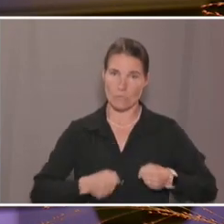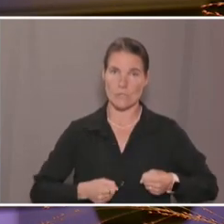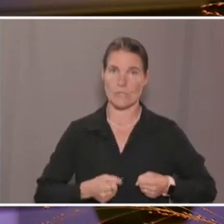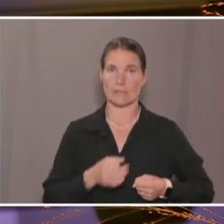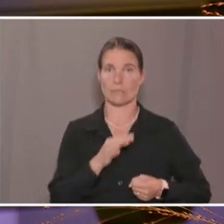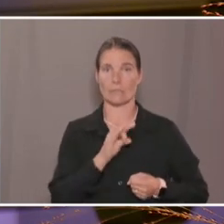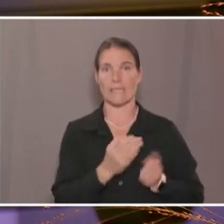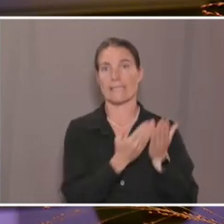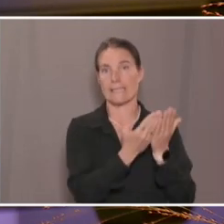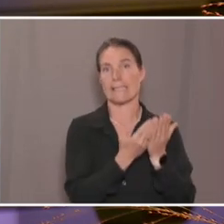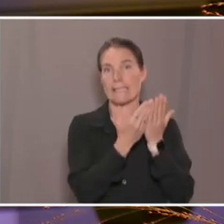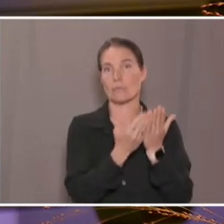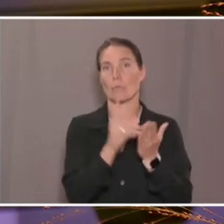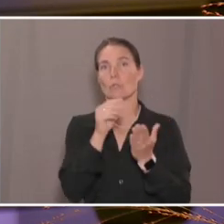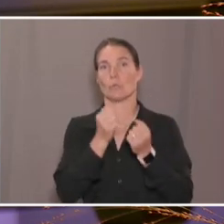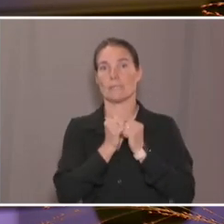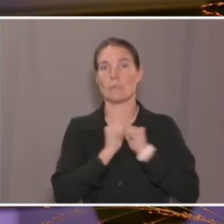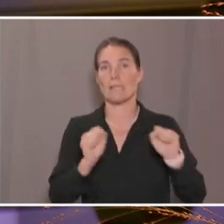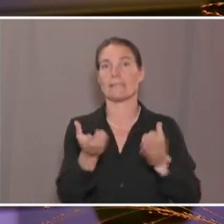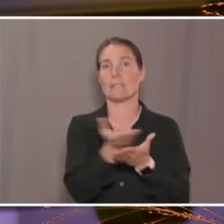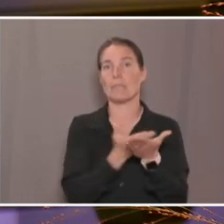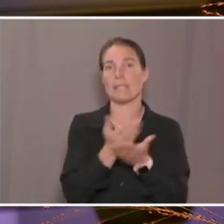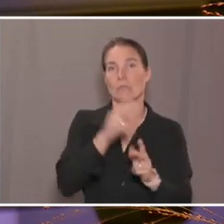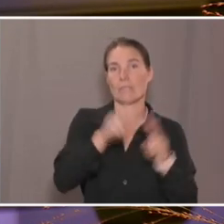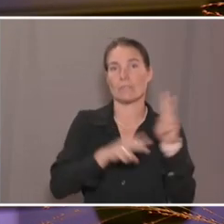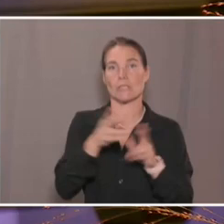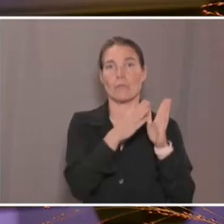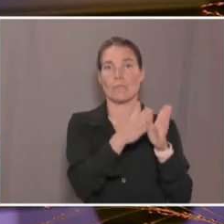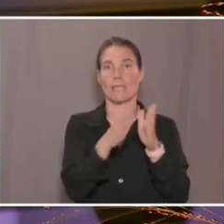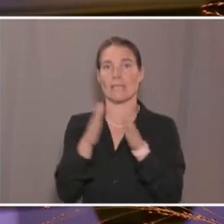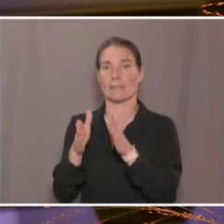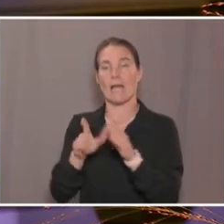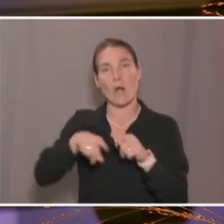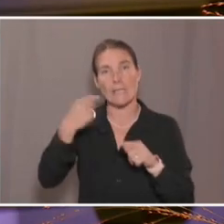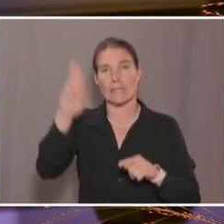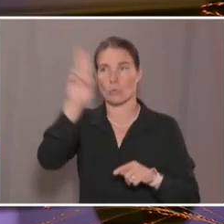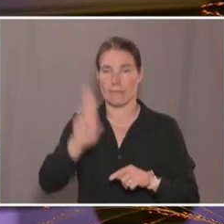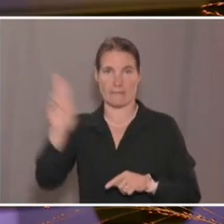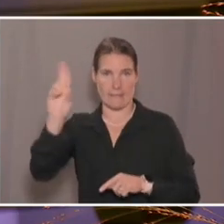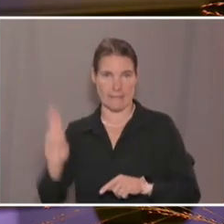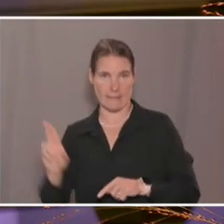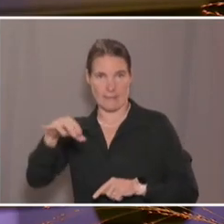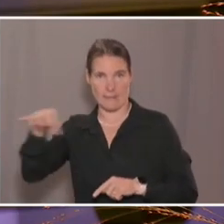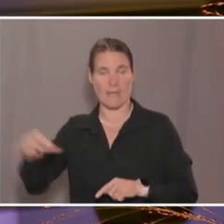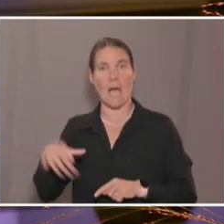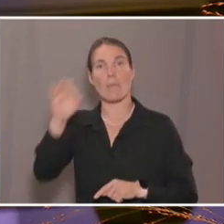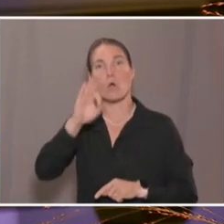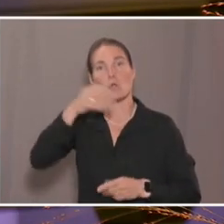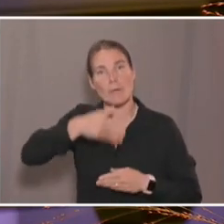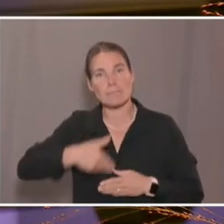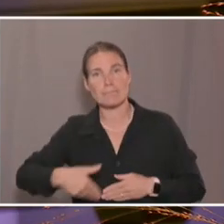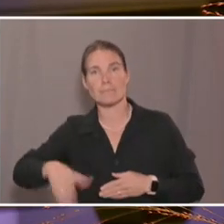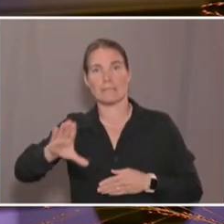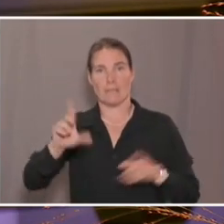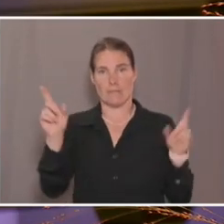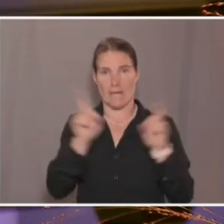zur Bedeutung der Demokratiebildung in verschiedenen Fächern an der Universität, in der Schule, die wir ab Oktober veranstalten. Und